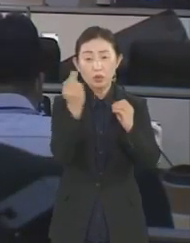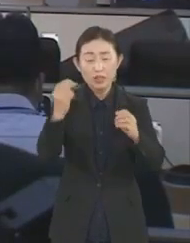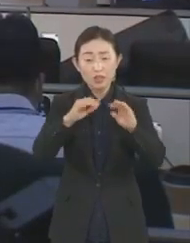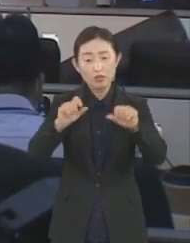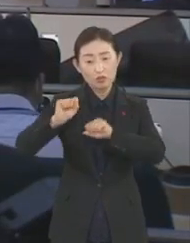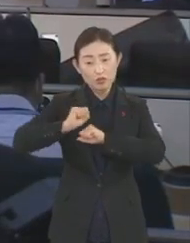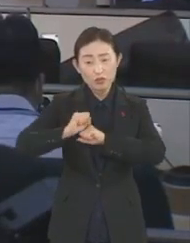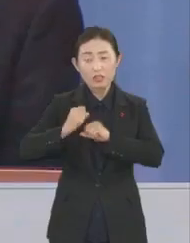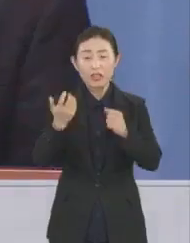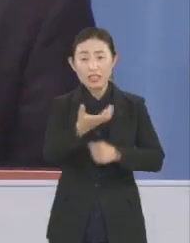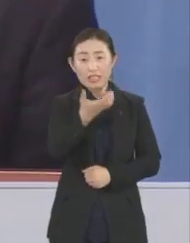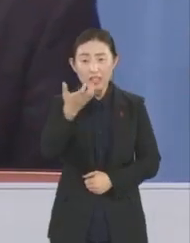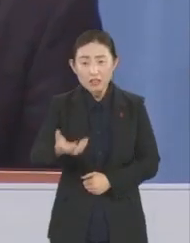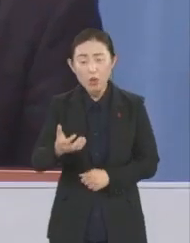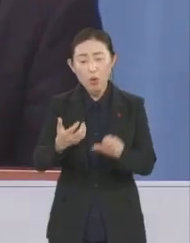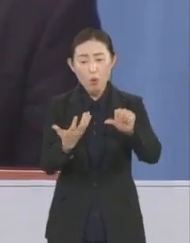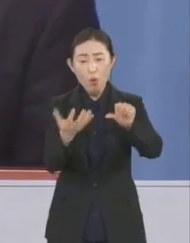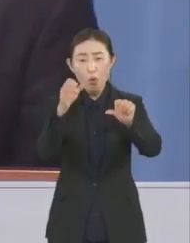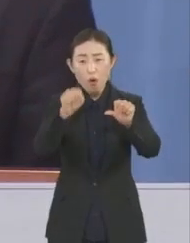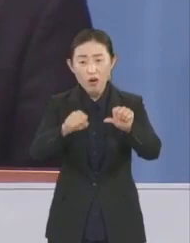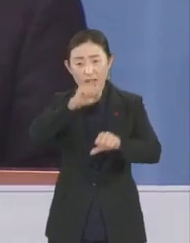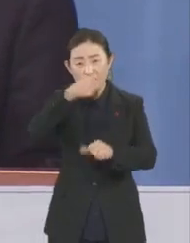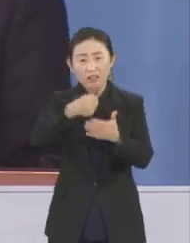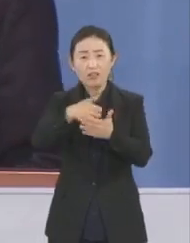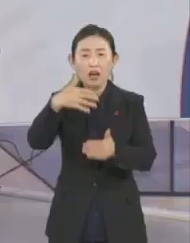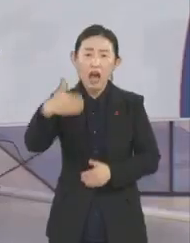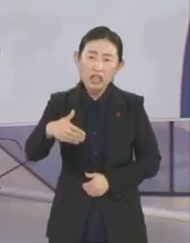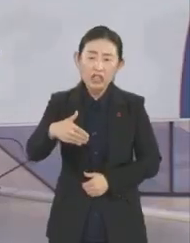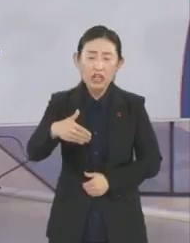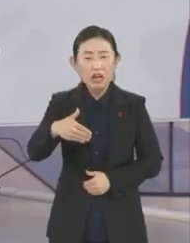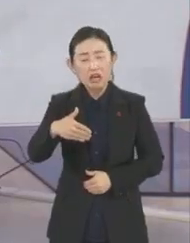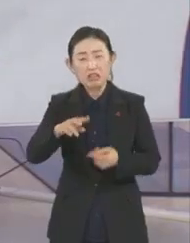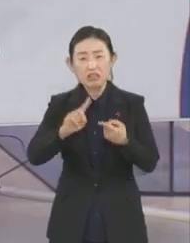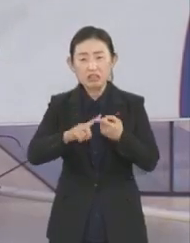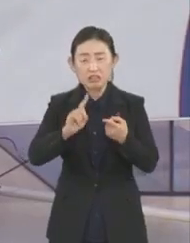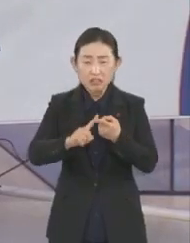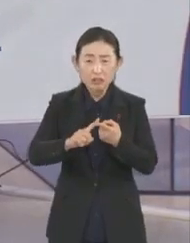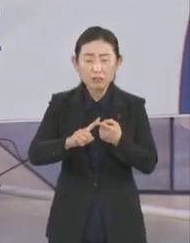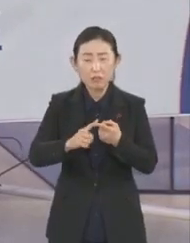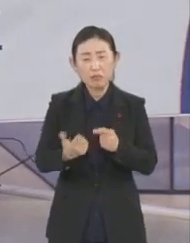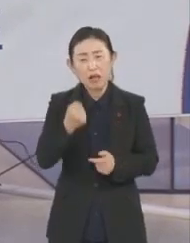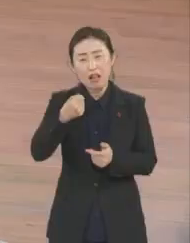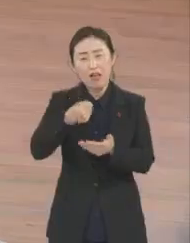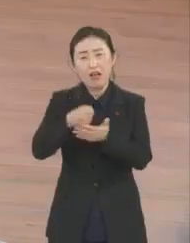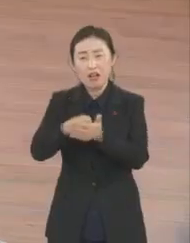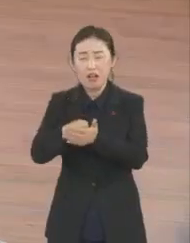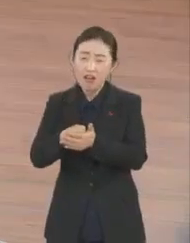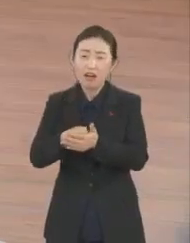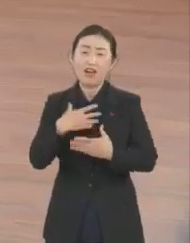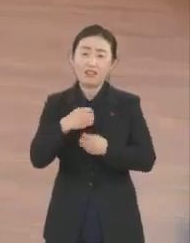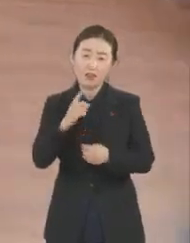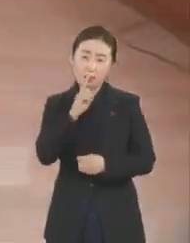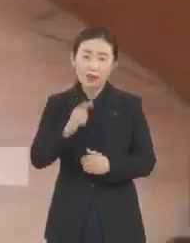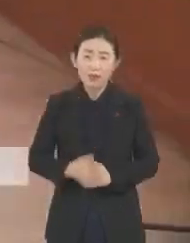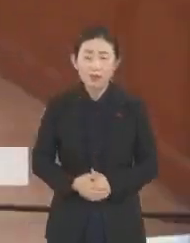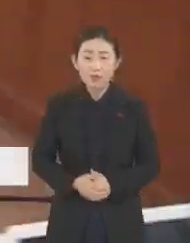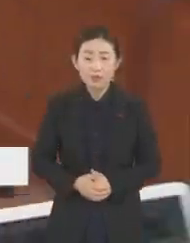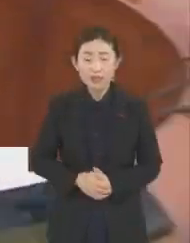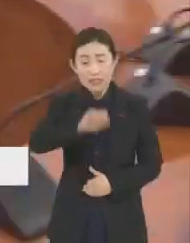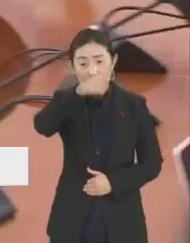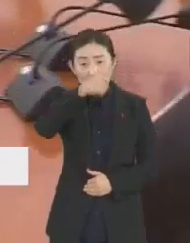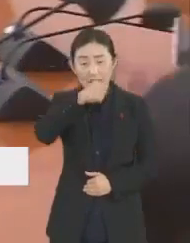위한 용역비 5억 원도 아직 불확실한 만큼 개수 조정 과정에서 확보해야 합니다. 여야가 예산안에